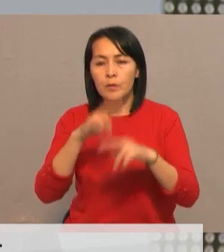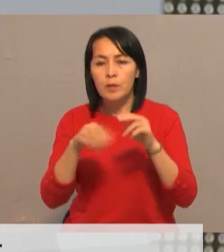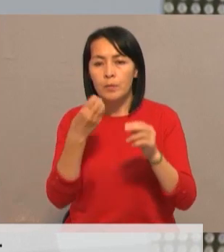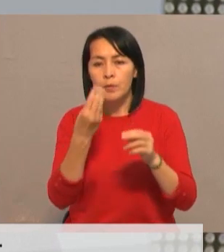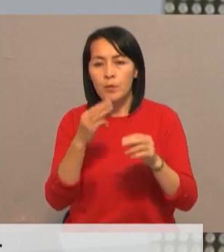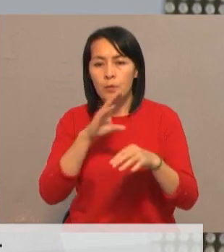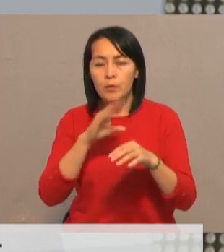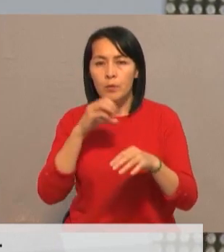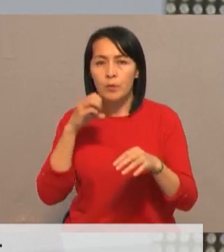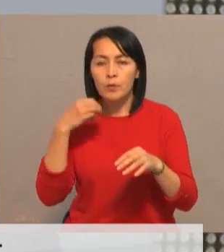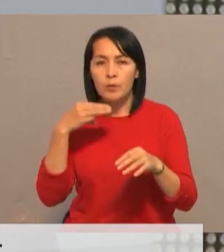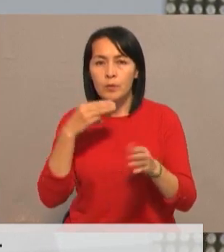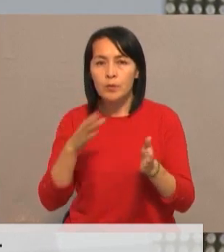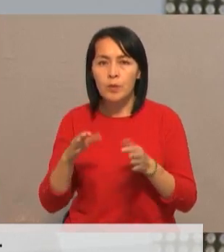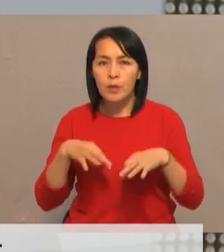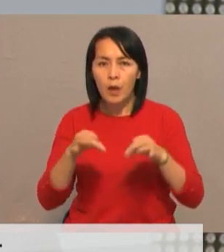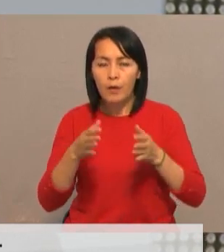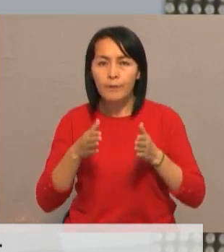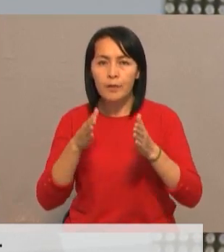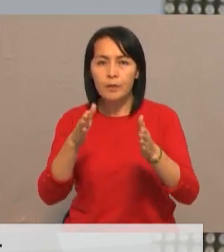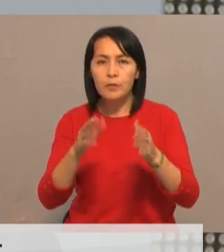Шәуілдір-Түркістан автожолын, мынау